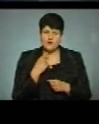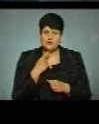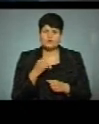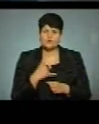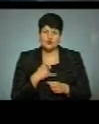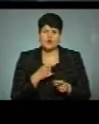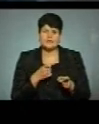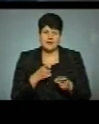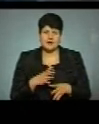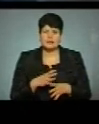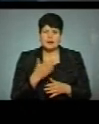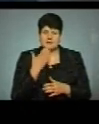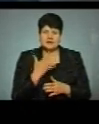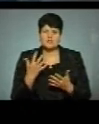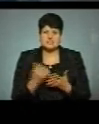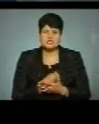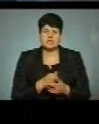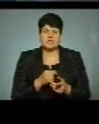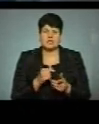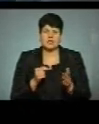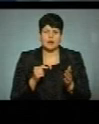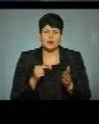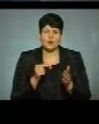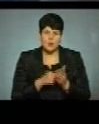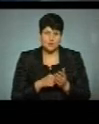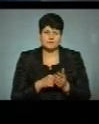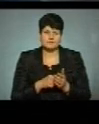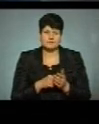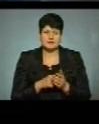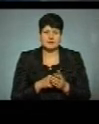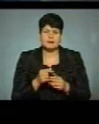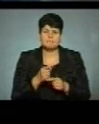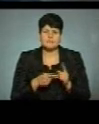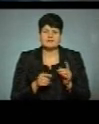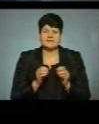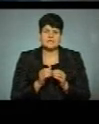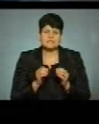нього стріляли, питався, чи знайшли кулю. І пів десятої